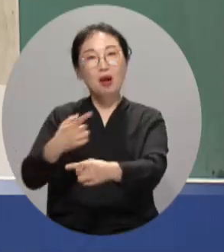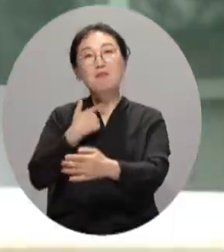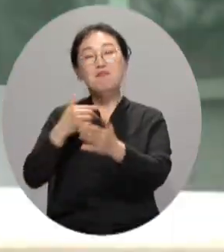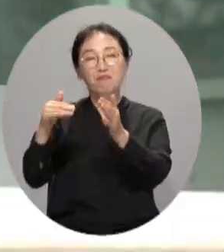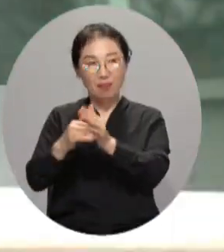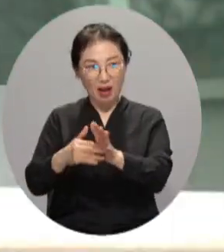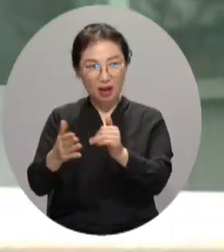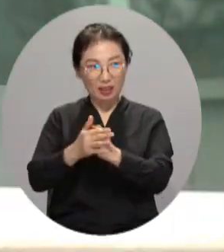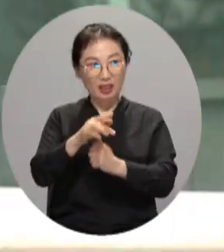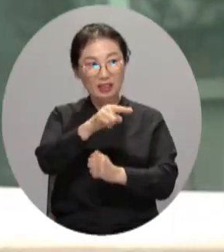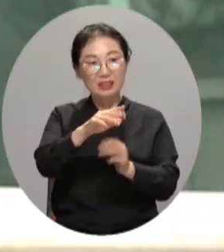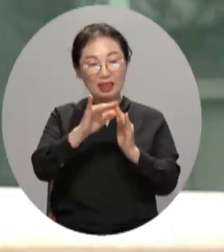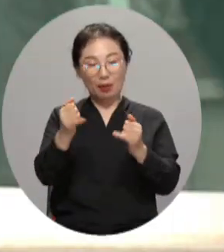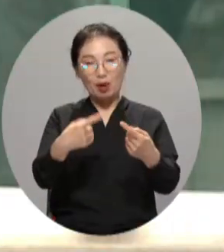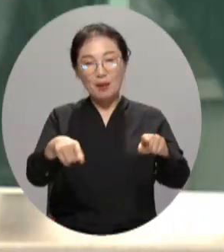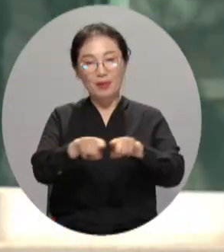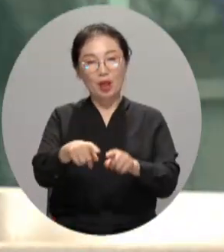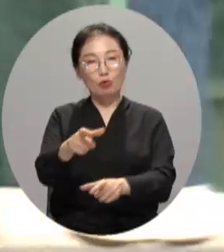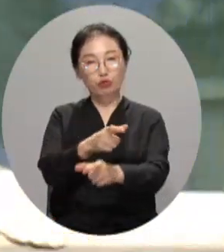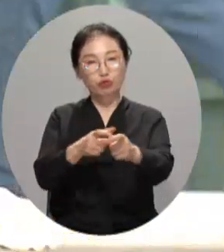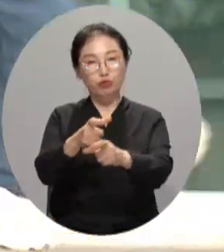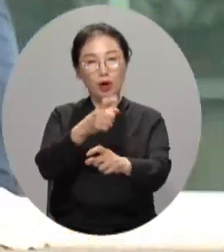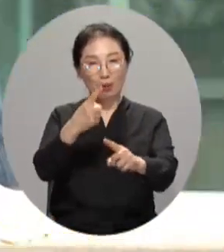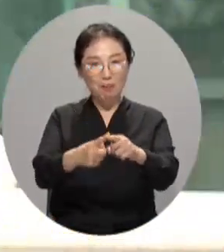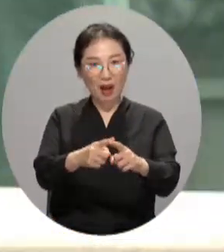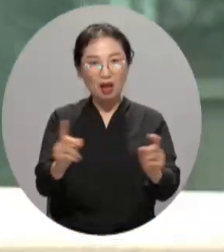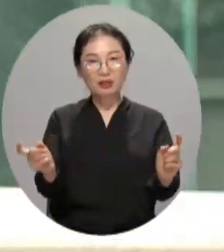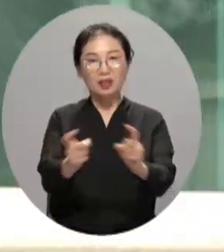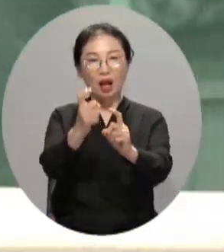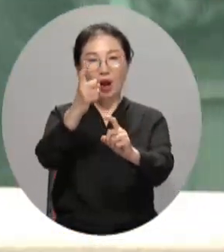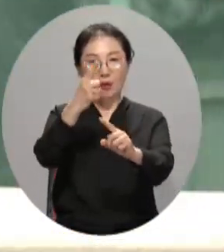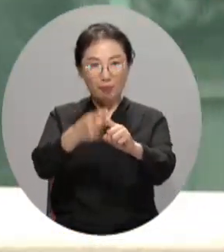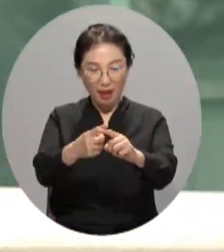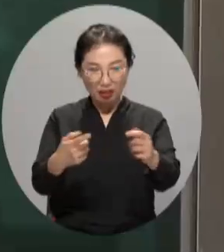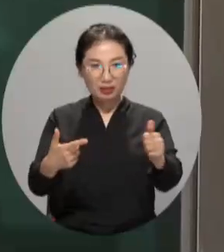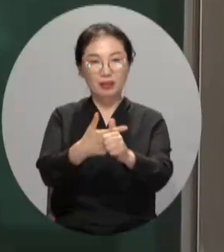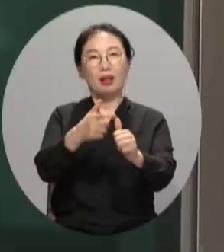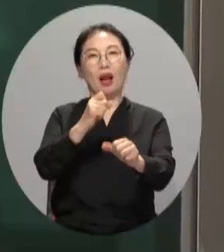마시다가 말다툼 끝에 범행을 저질렀다고 진술한 것으로 전해졌습니다.